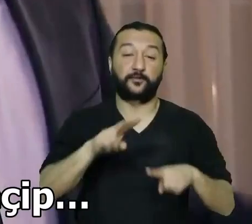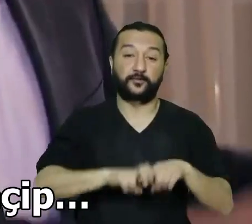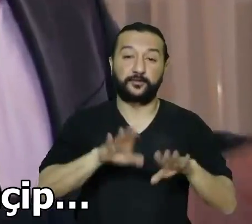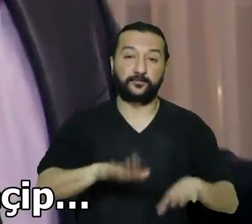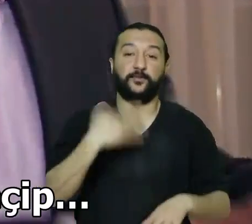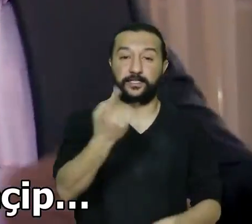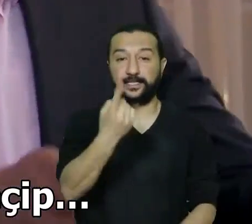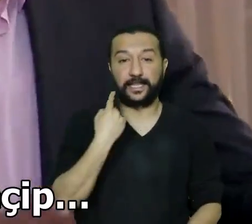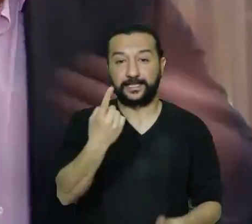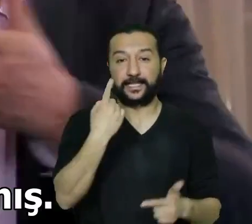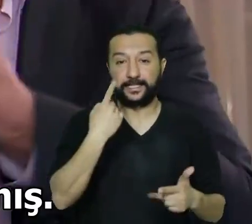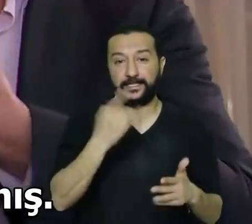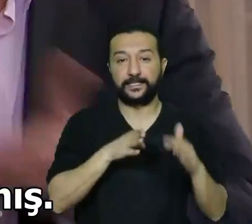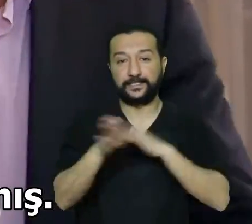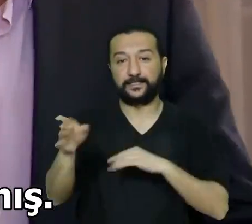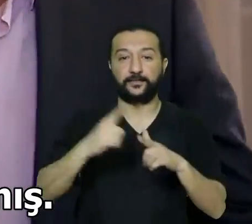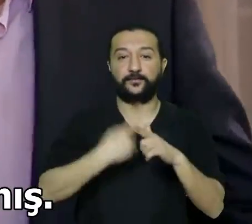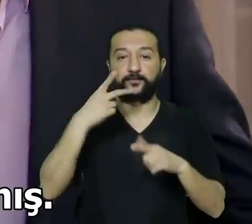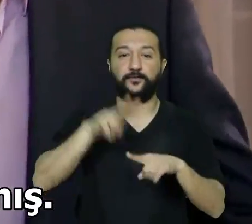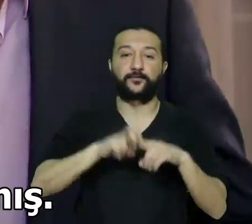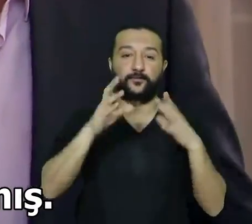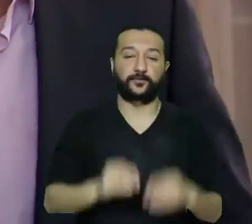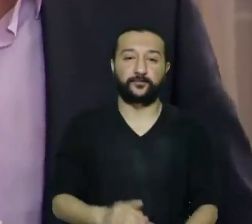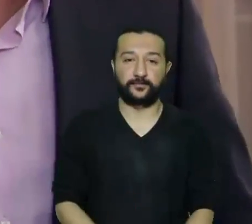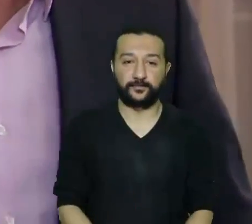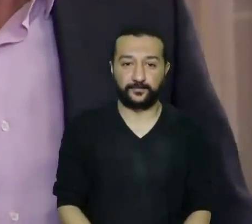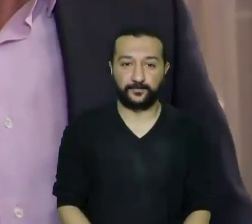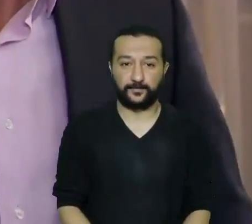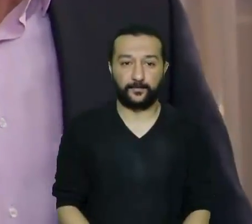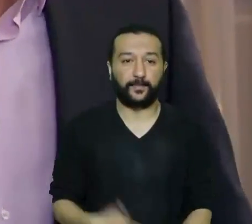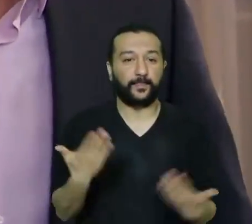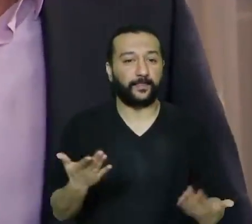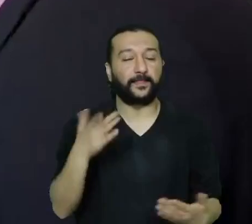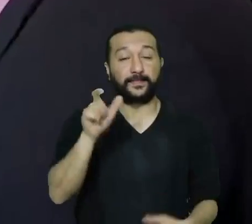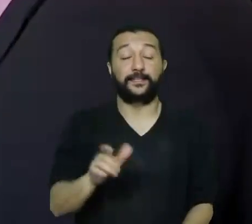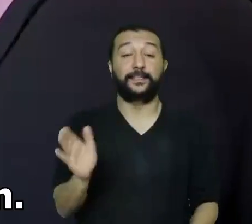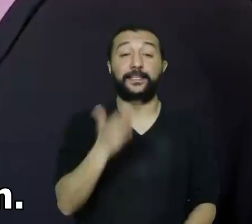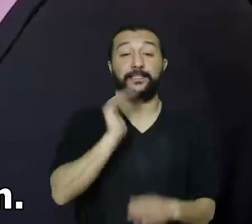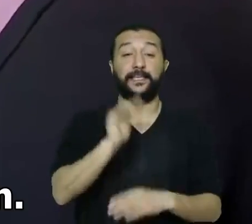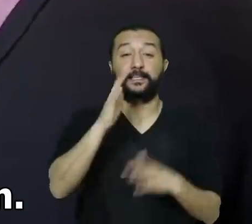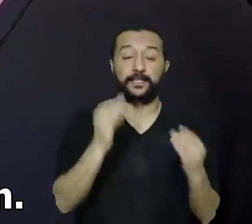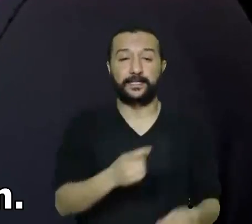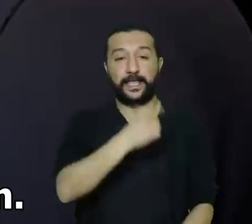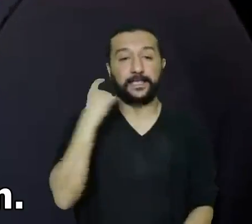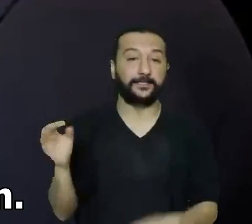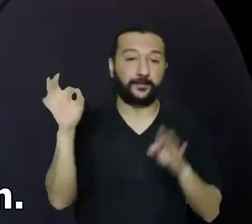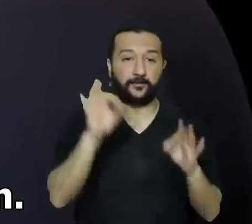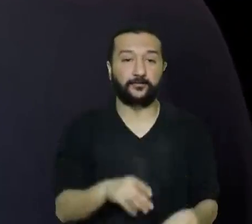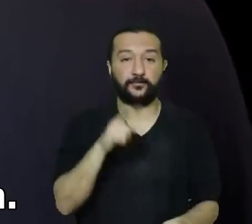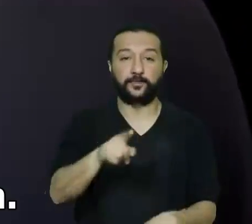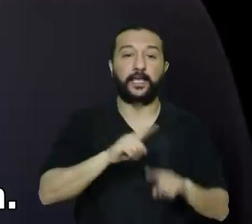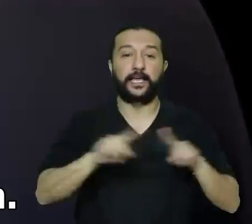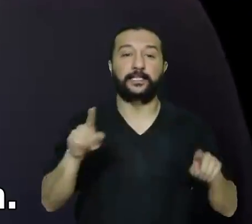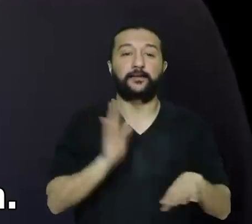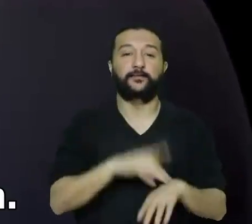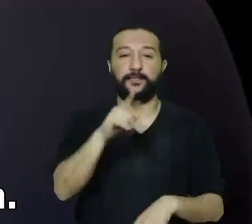oturacakmış. Sonra teker teker içeri geçip jürinin karşısına çıkacakmış. Ay neyse hayatım ya. Ama eskiden olsa hayatta bunu